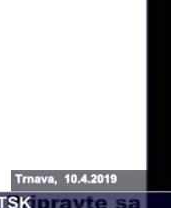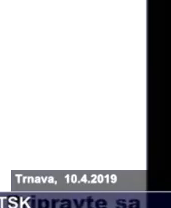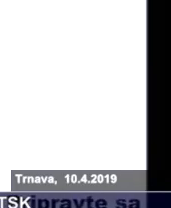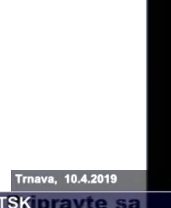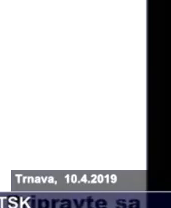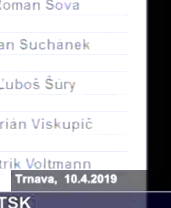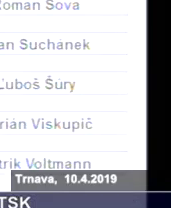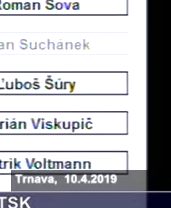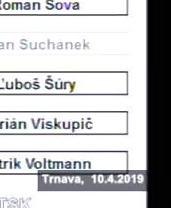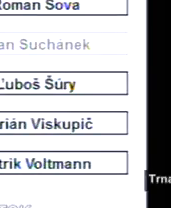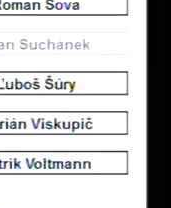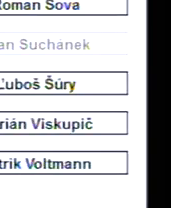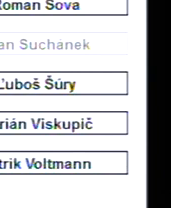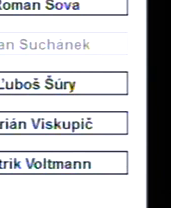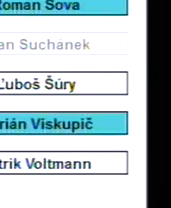prednesol.